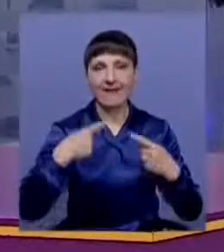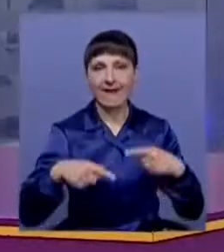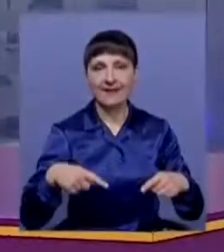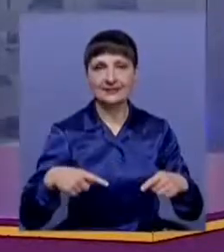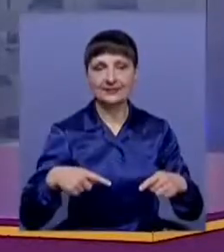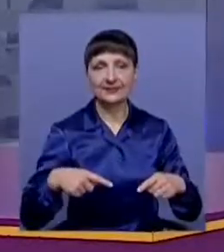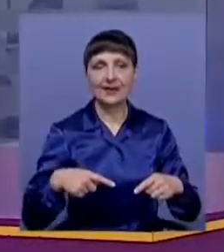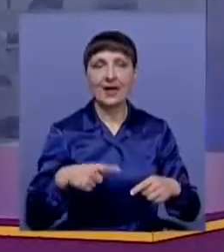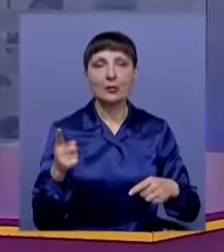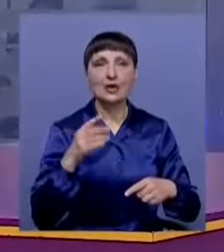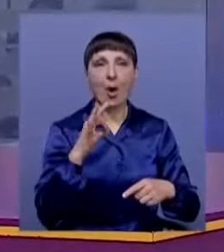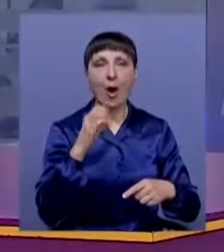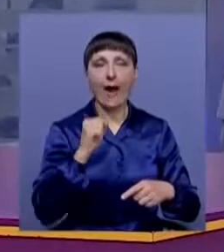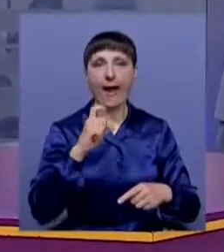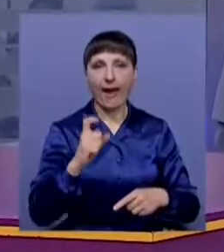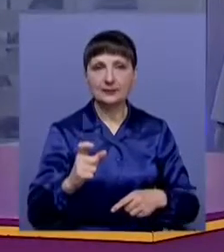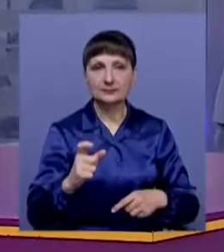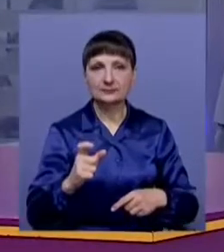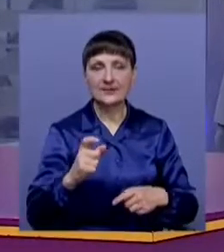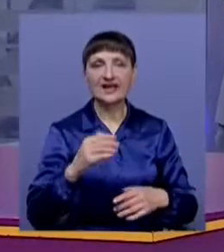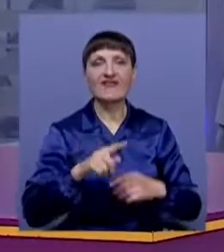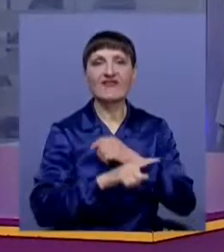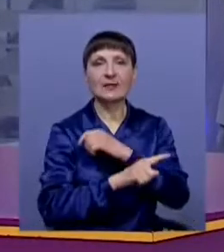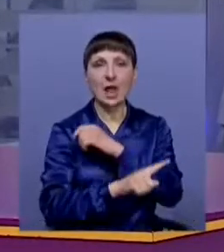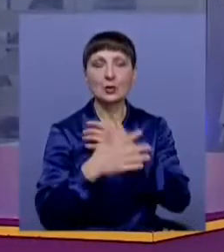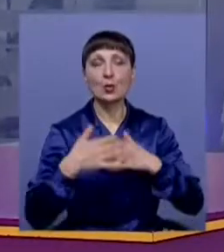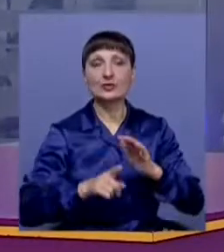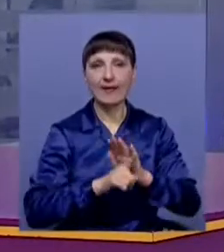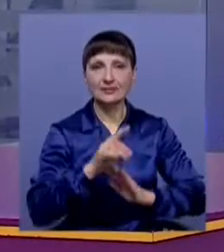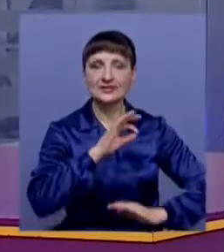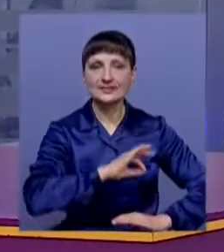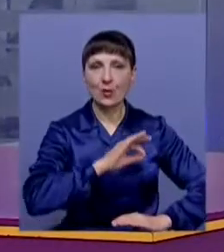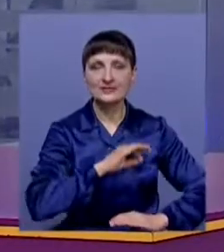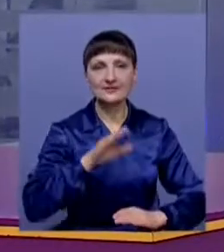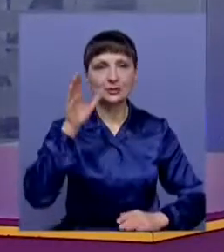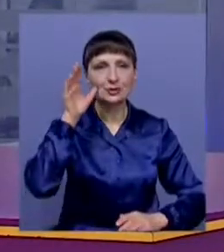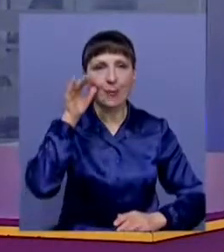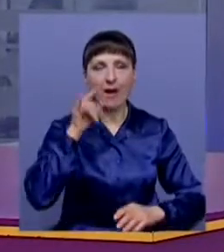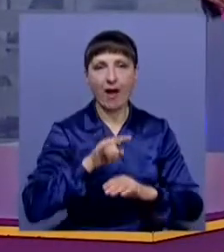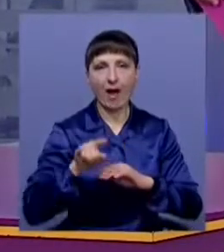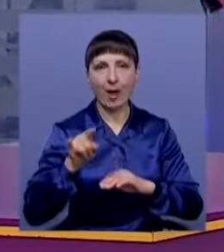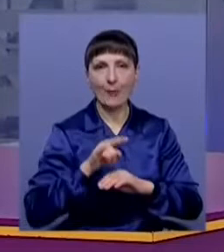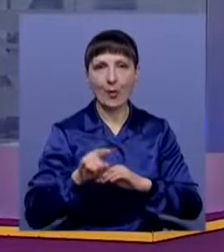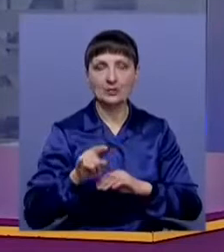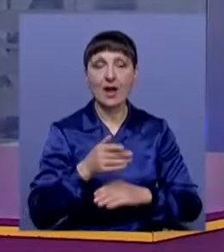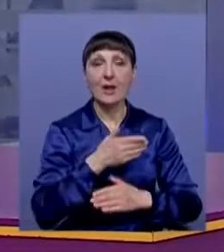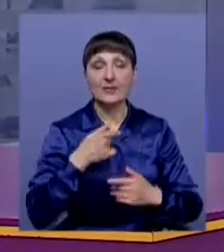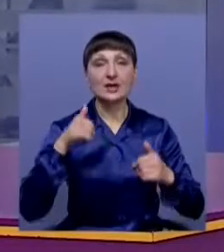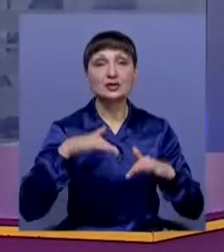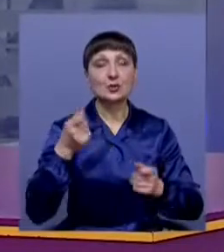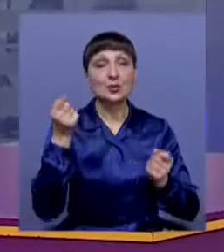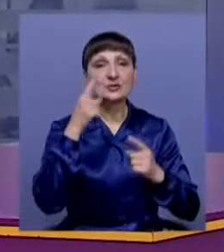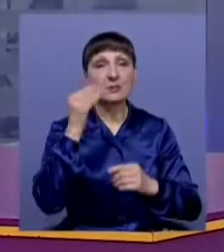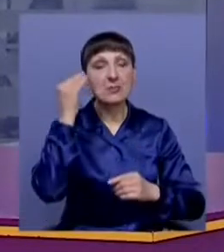Хотя в тех же Объединенных Арабских Эмиратах и Финляндии уже начали применять этот метод в аэропортах. Мы, в свою очередь, решили узнать